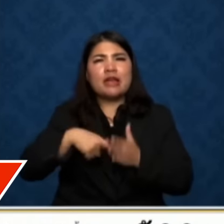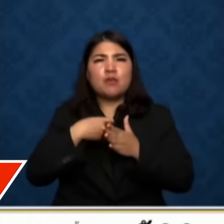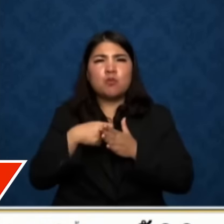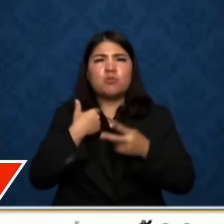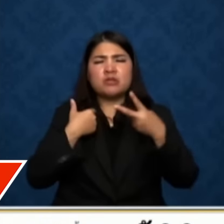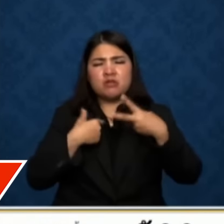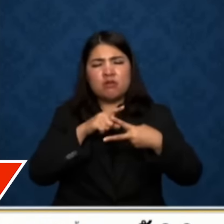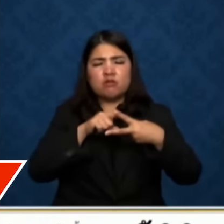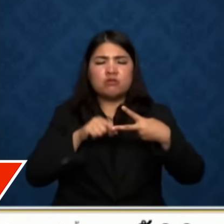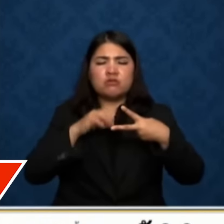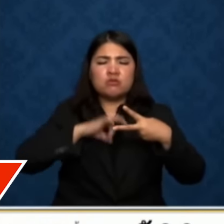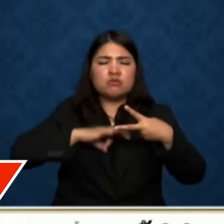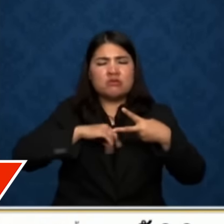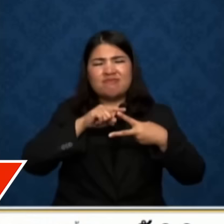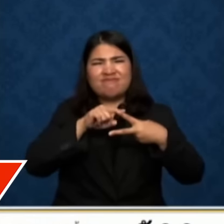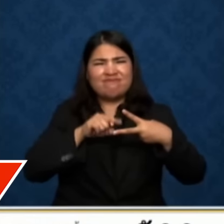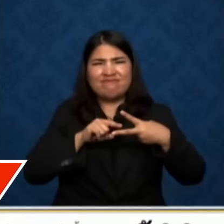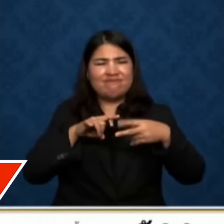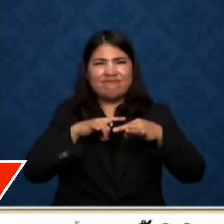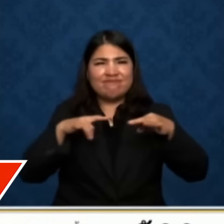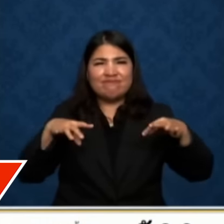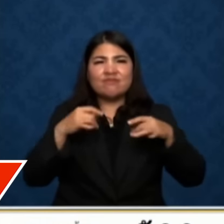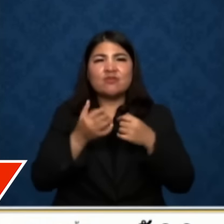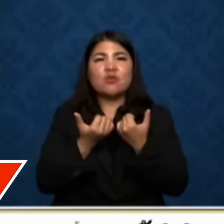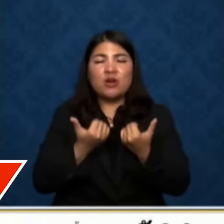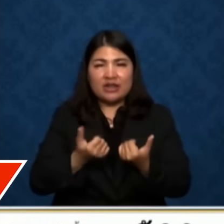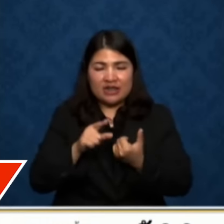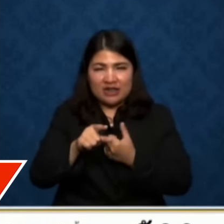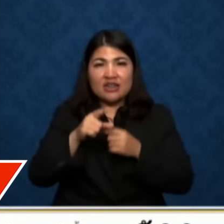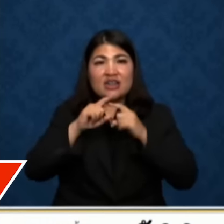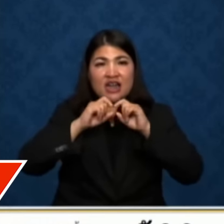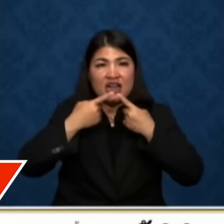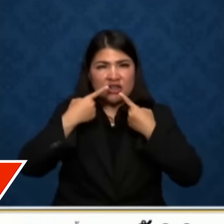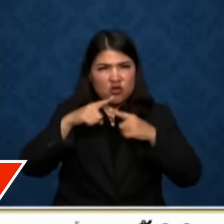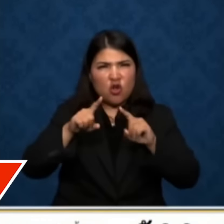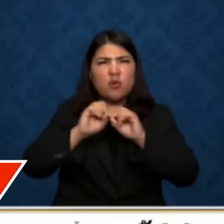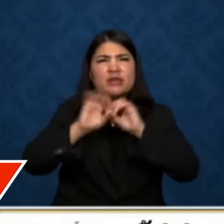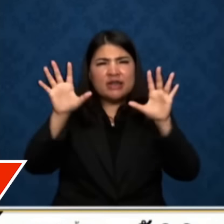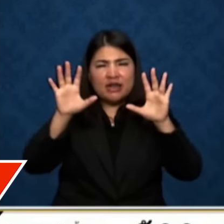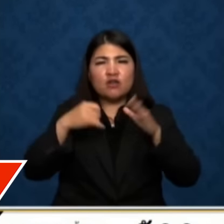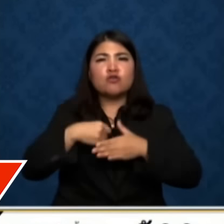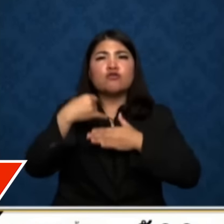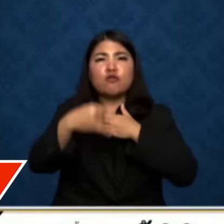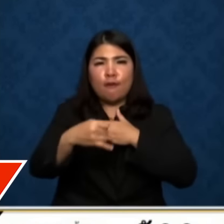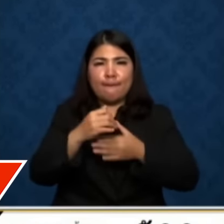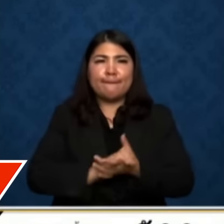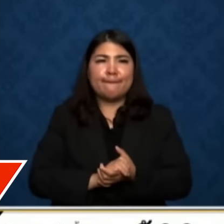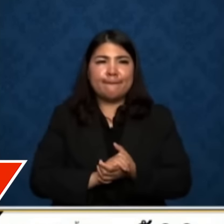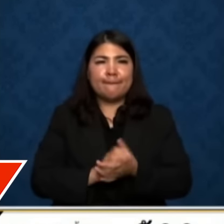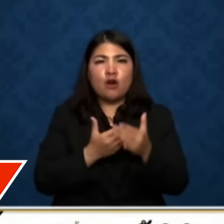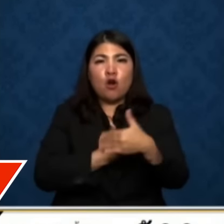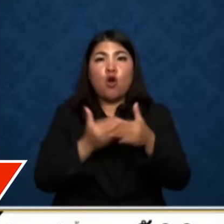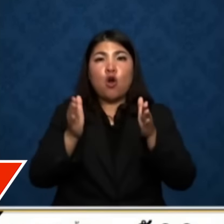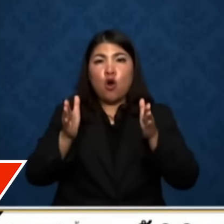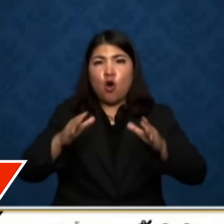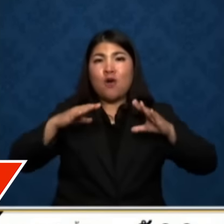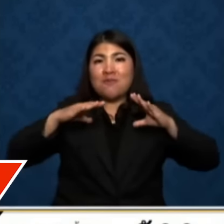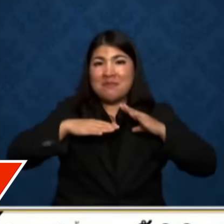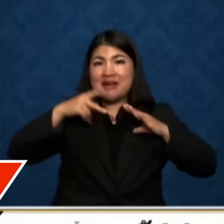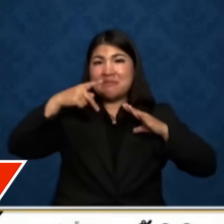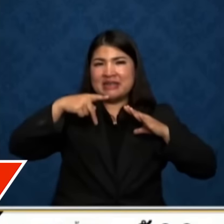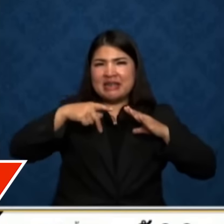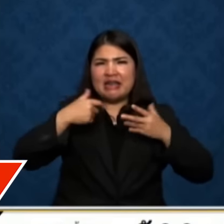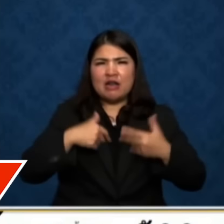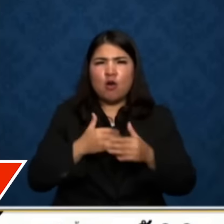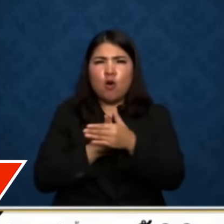มันไม่ค่อยสอดคล้องตรงกันเท่าไหร่เลยต้องมาถามอีกครั้งนึงตอบวันนี้ให้ชัดแล้วจบแล้วครับพอแล้วนะครับ เรื่องห้องพักพิเศษไม่เท่ากับห้องควบคุมพิ